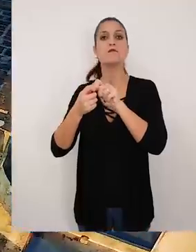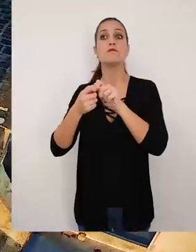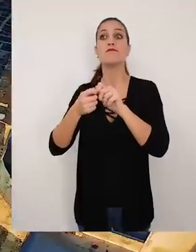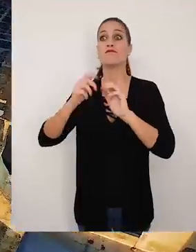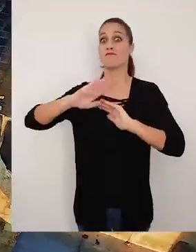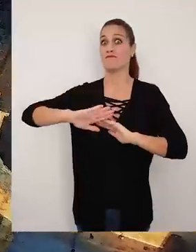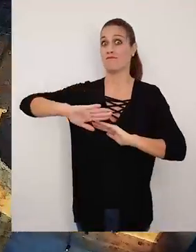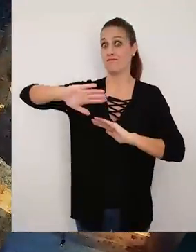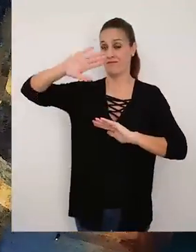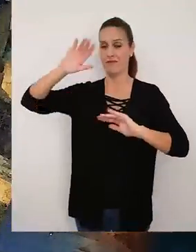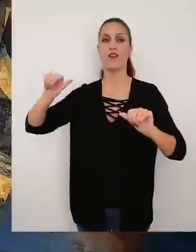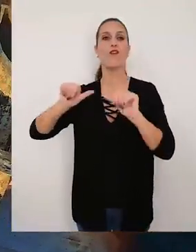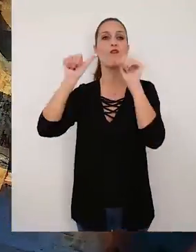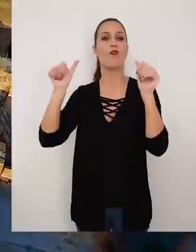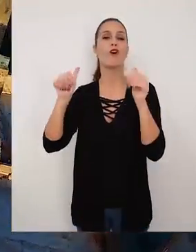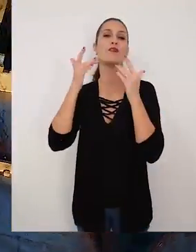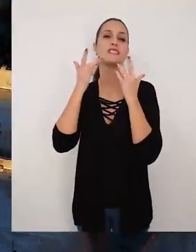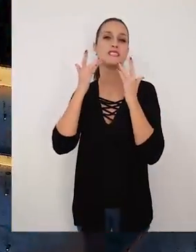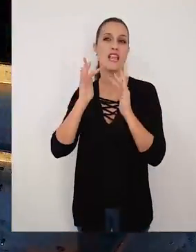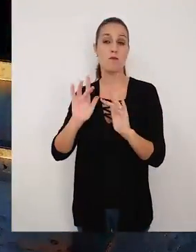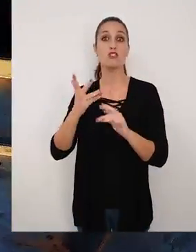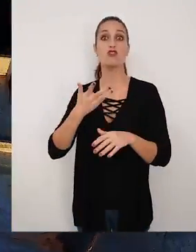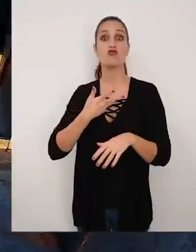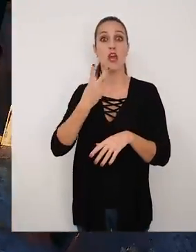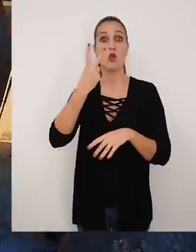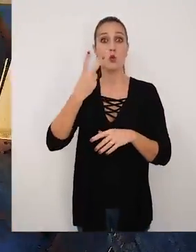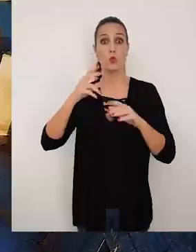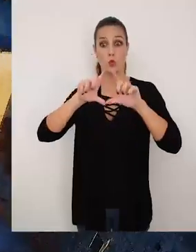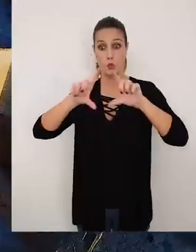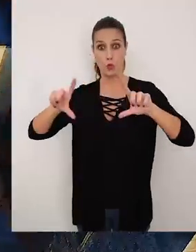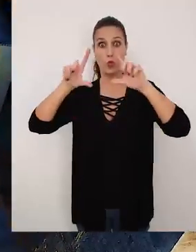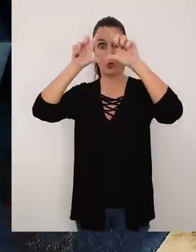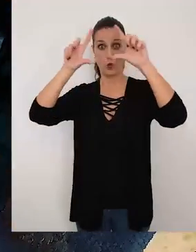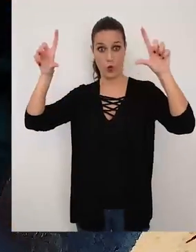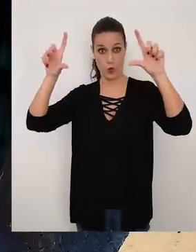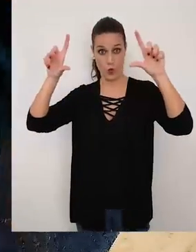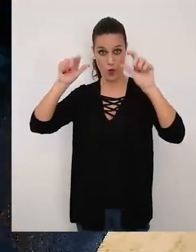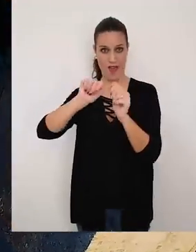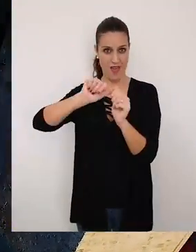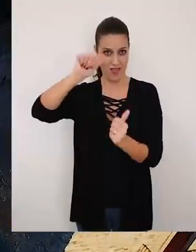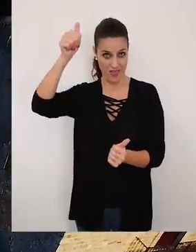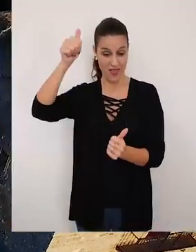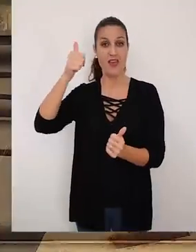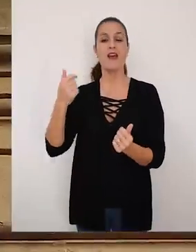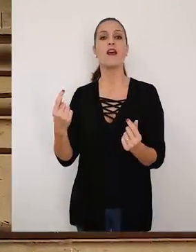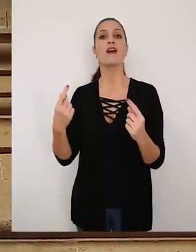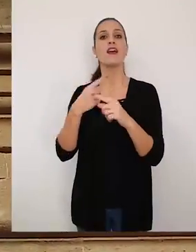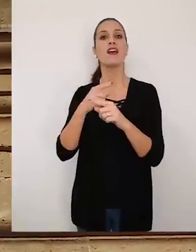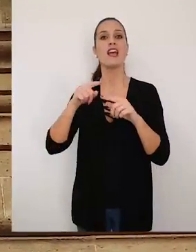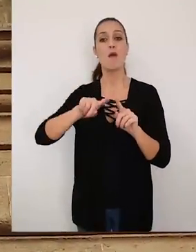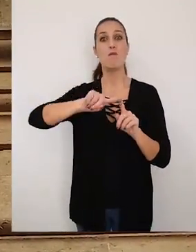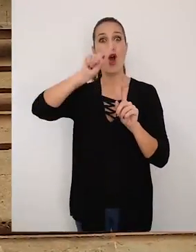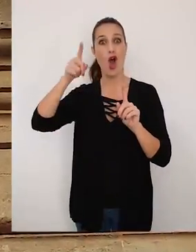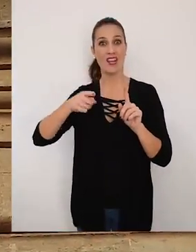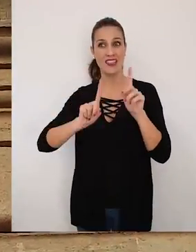La facciata, dalle forme sobrie e solenni, è scandita da due ordini, mentre il portale lapideo è sovrastato dall'arma civica